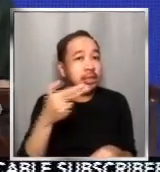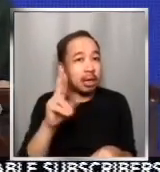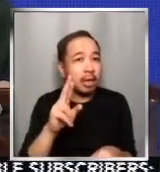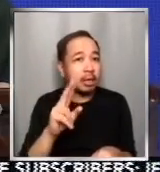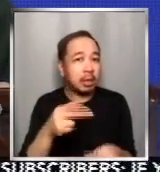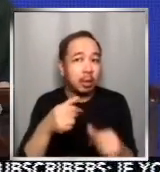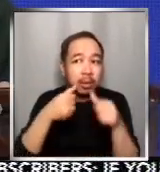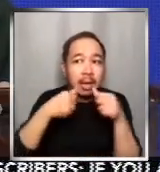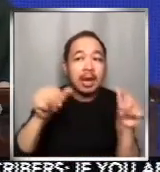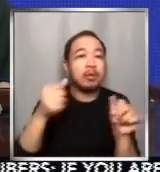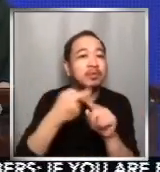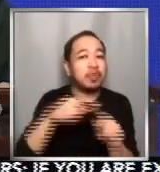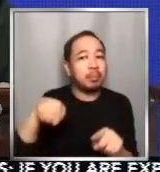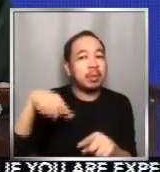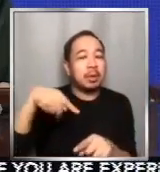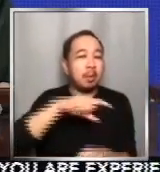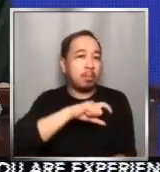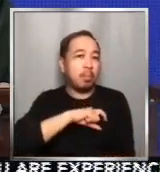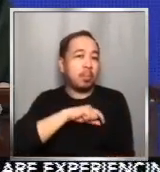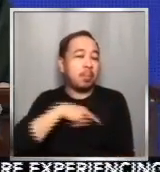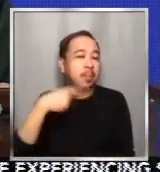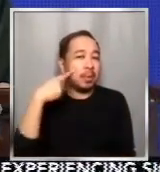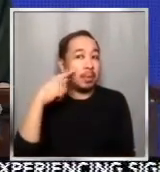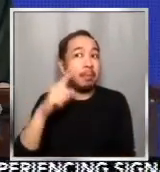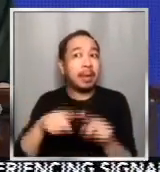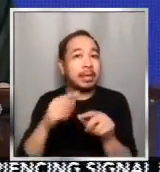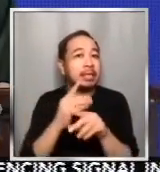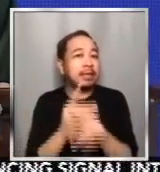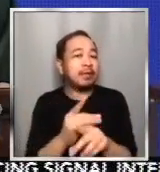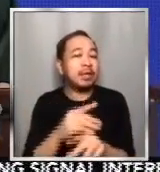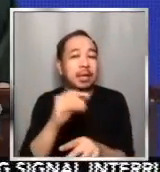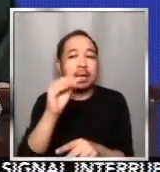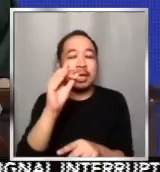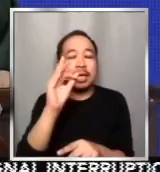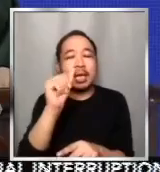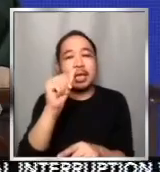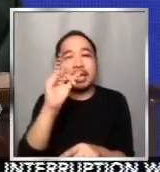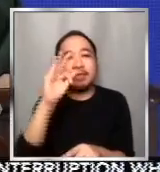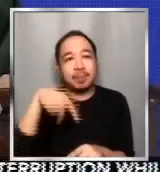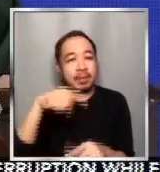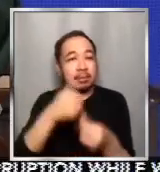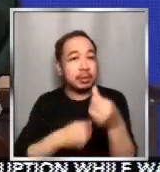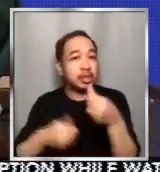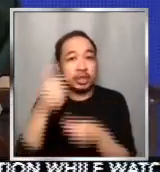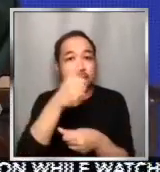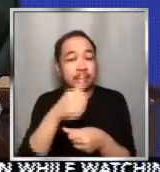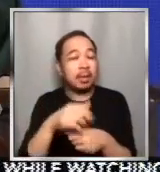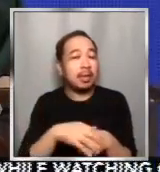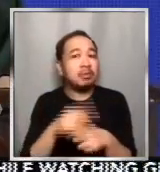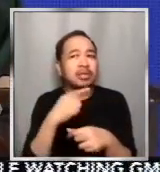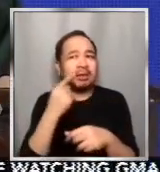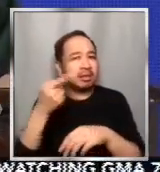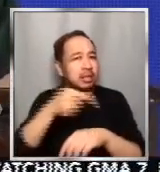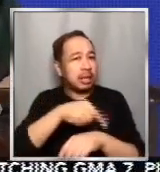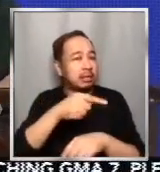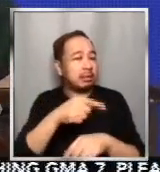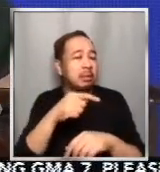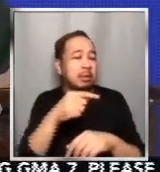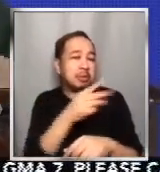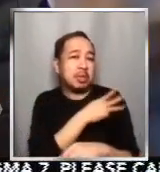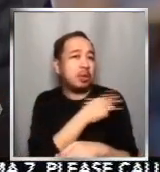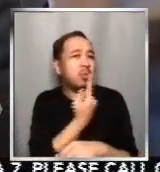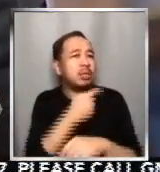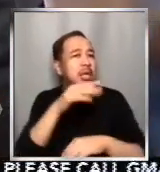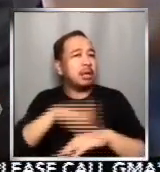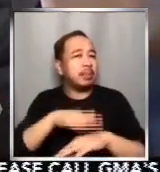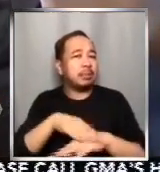Parlade. Pero dinepensahan ni AFP Chief Gilbert Gapay si Parlade at sinabing nagpaalala lang ang general na kahit sino ay